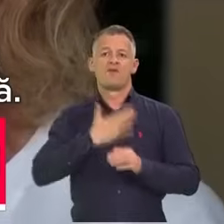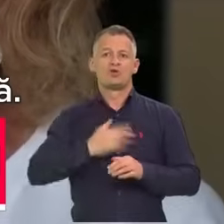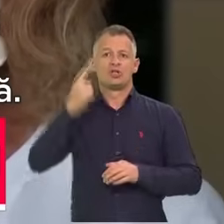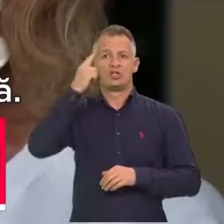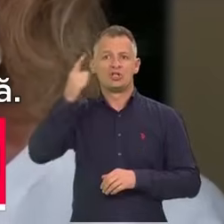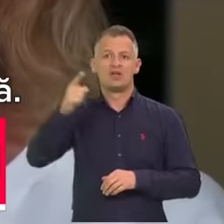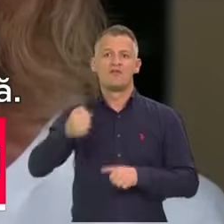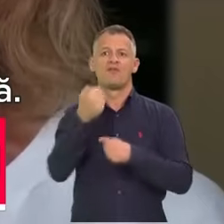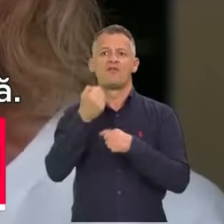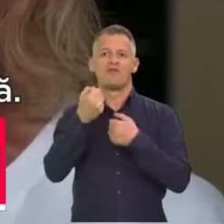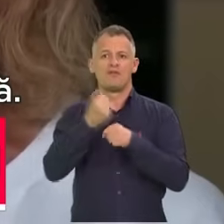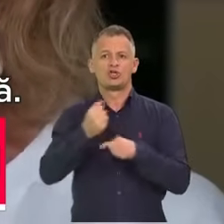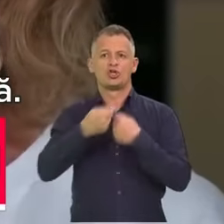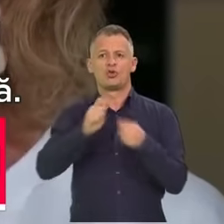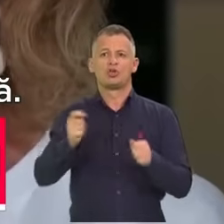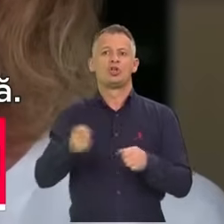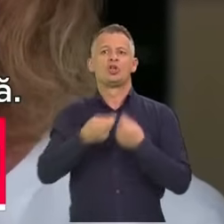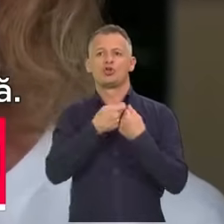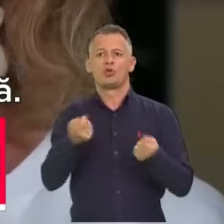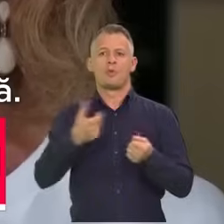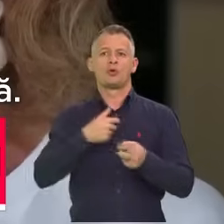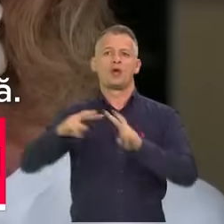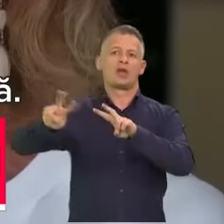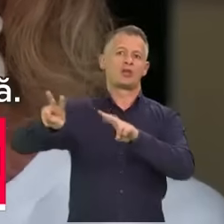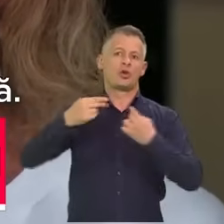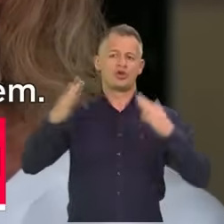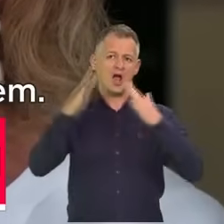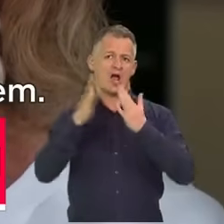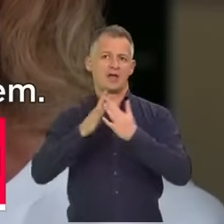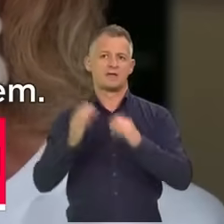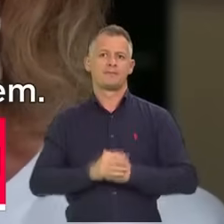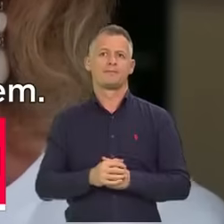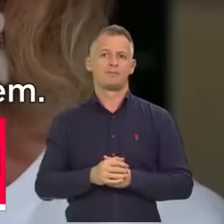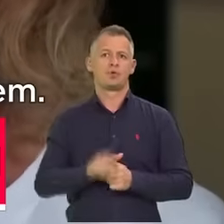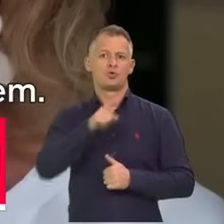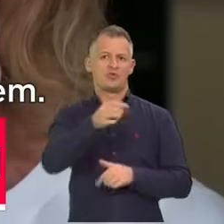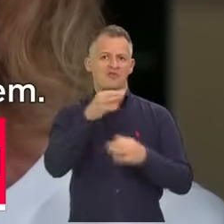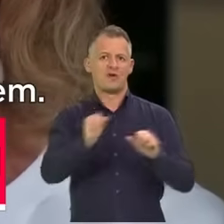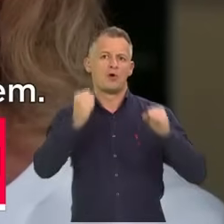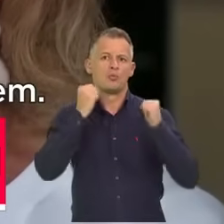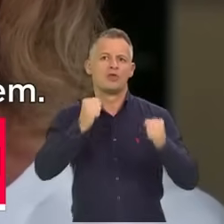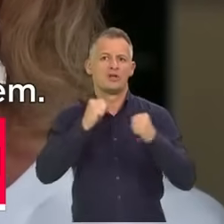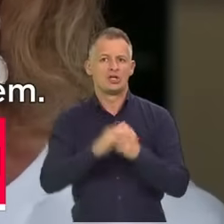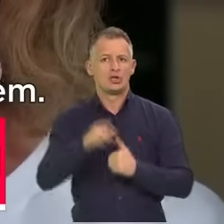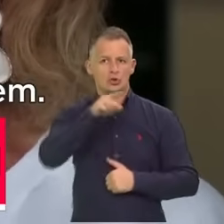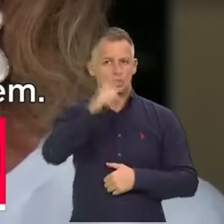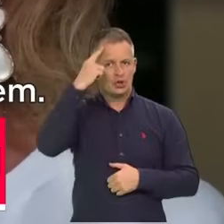We are doing everything. Everything to bring you back. Be